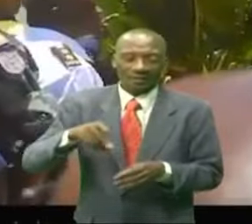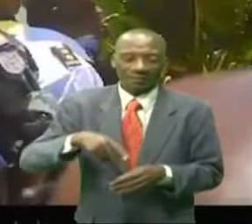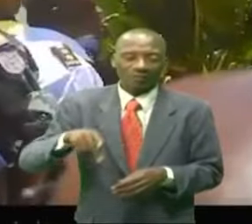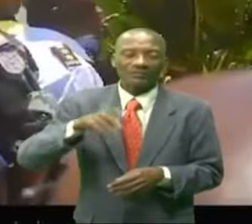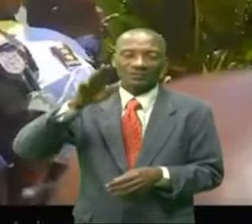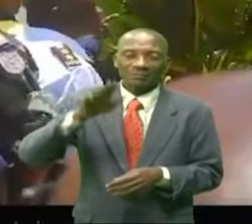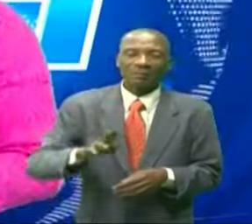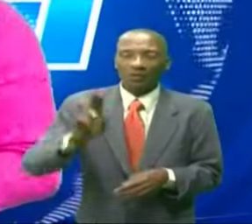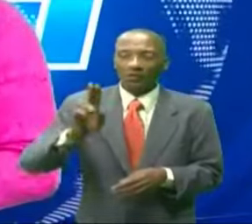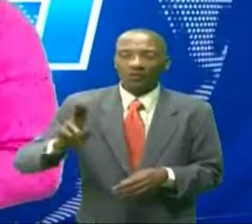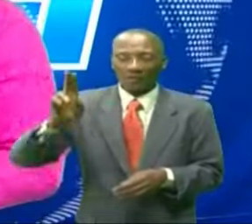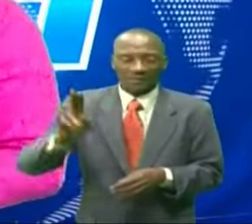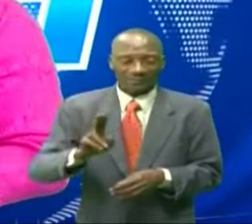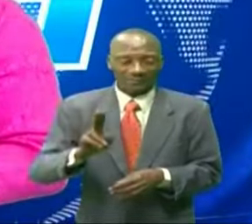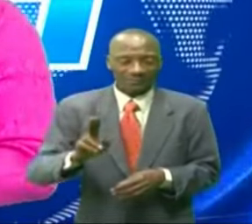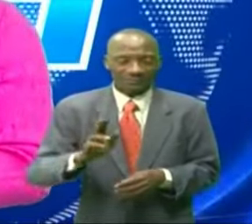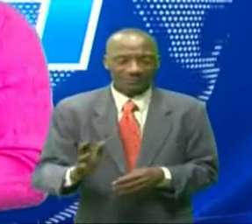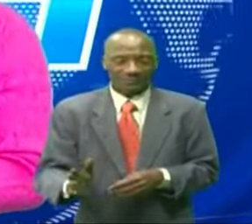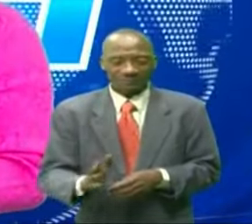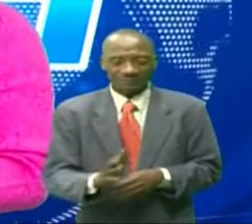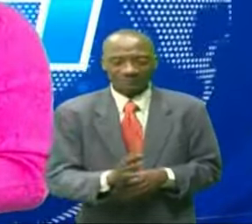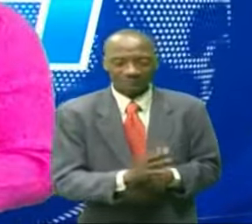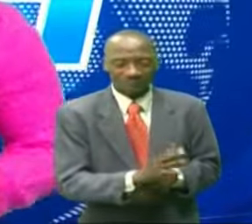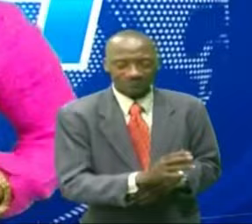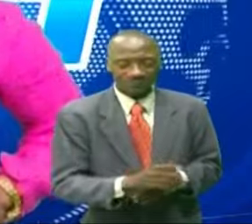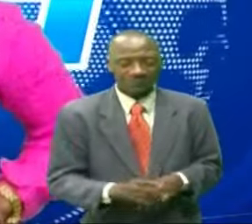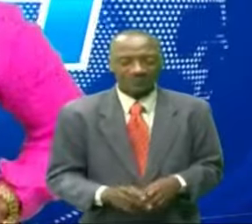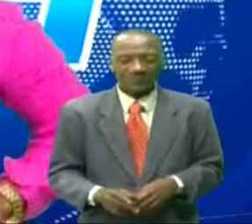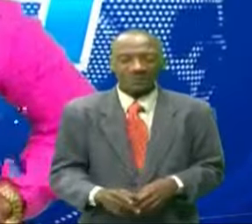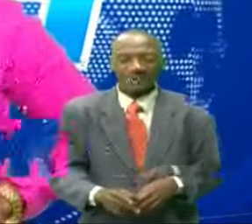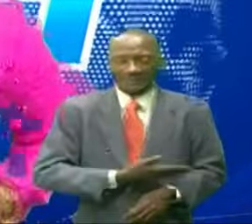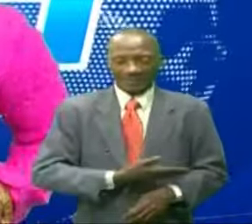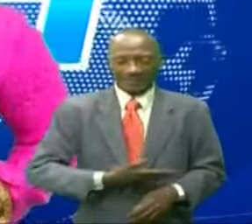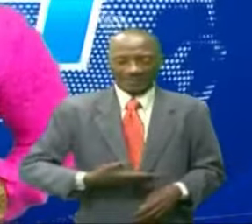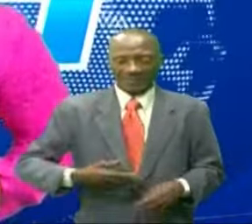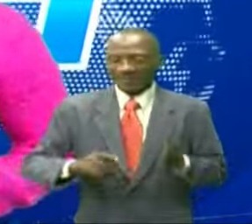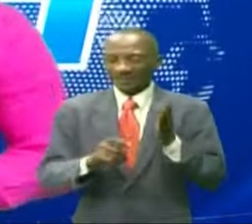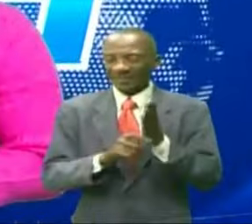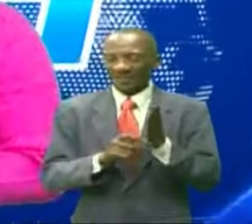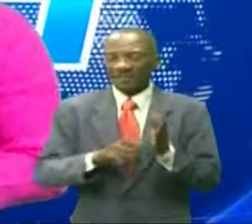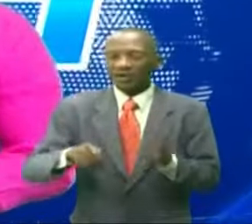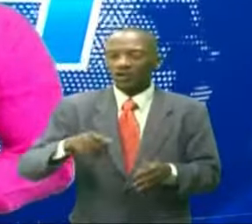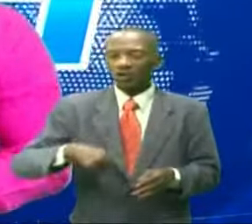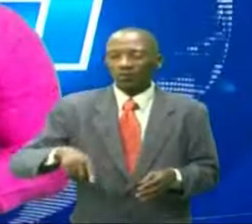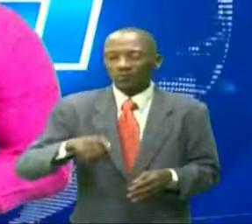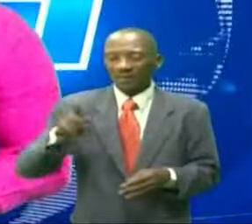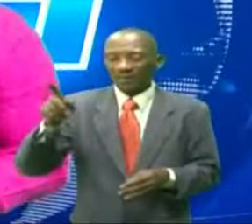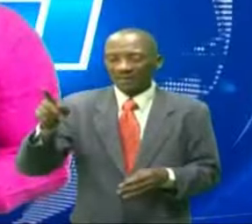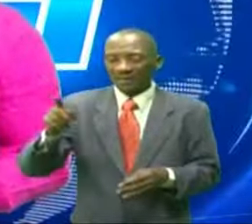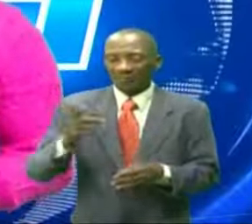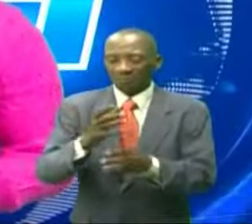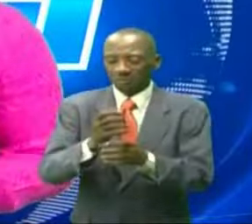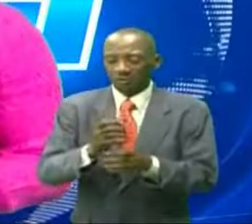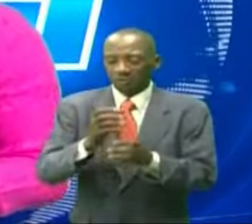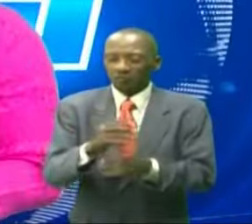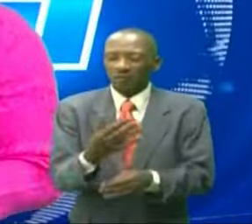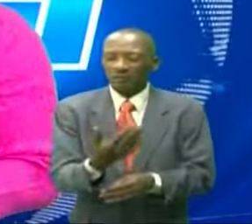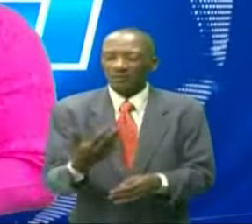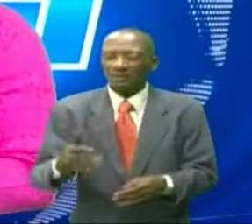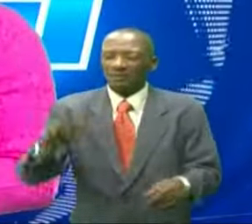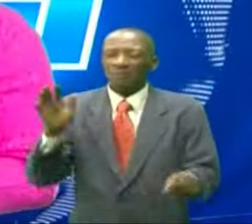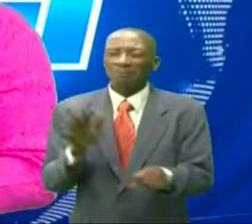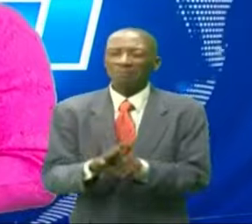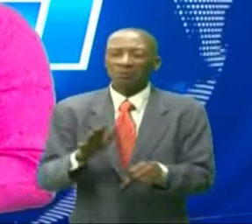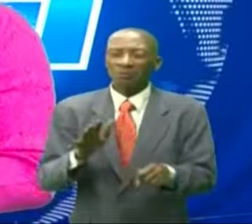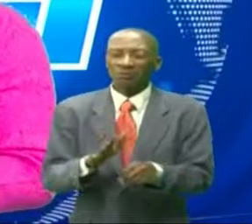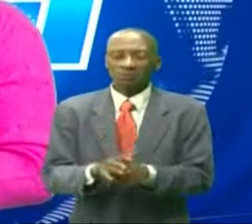Bas-Ouélé. Le lycée technique de la Gombe vient bénéficier d'un don constitué de matériel didactique en